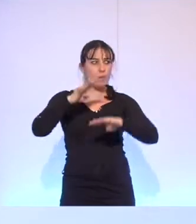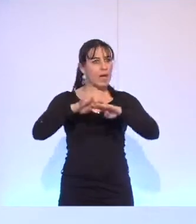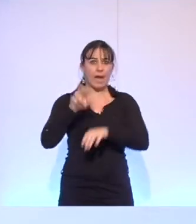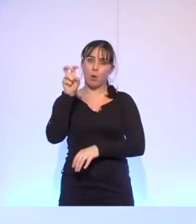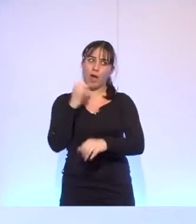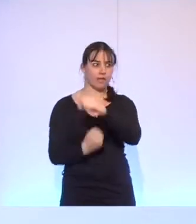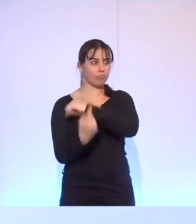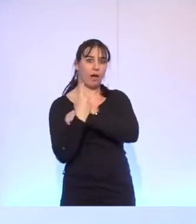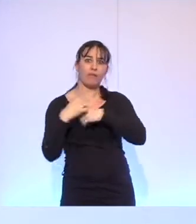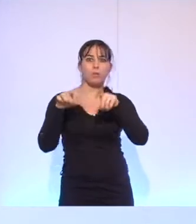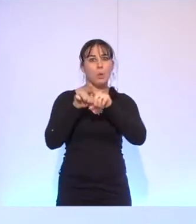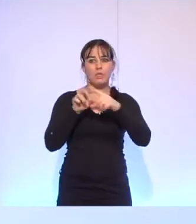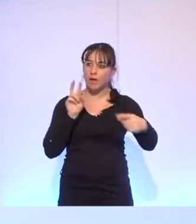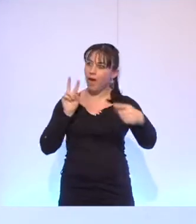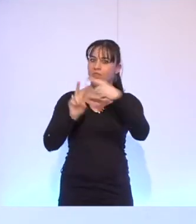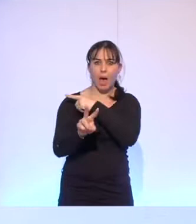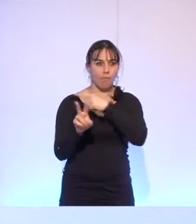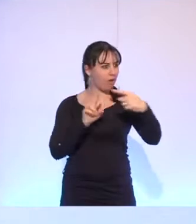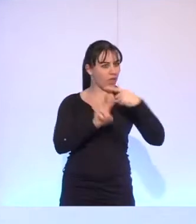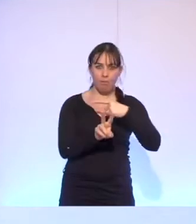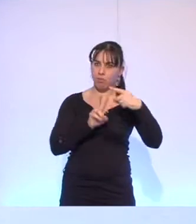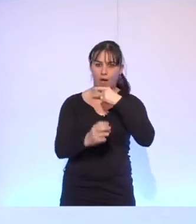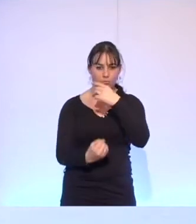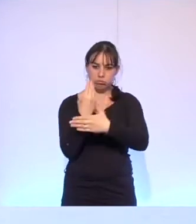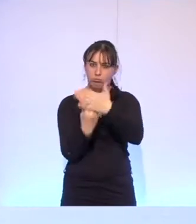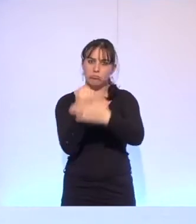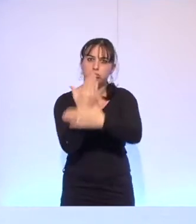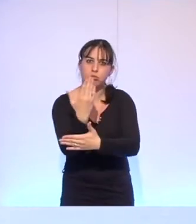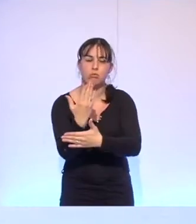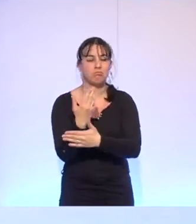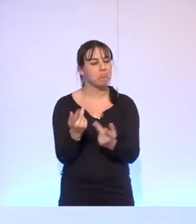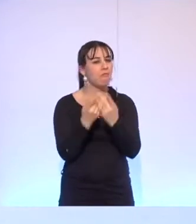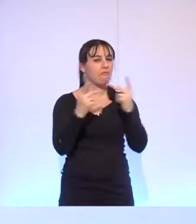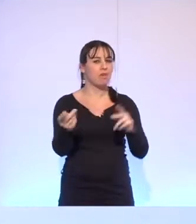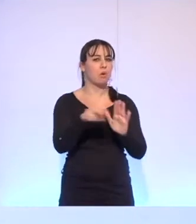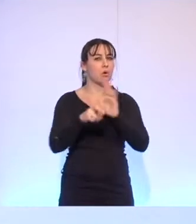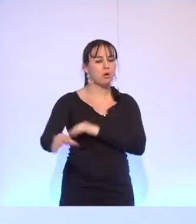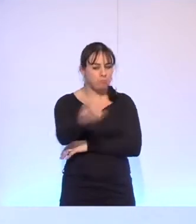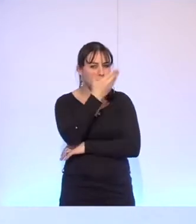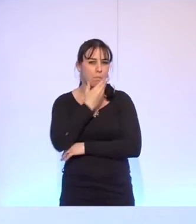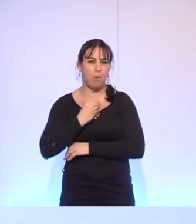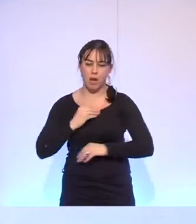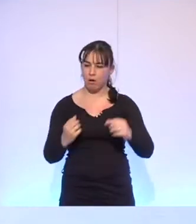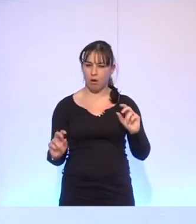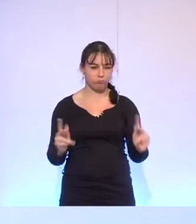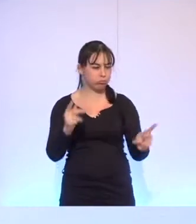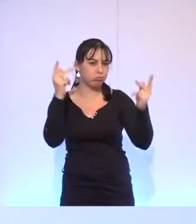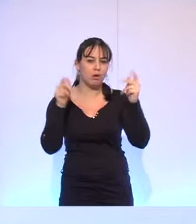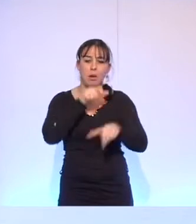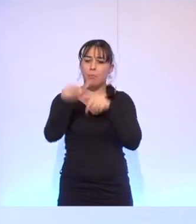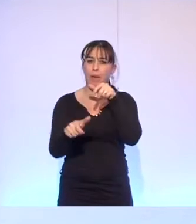tram. La ville de Grenoble est forte, la ville de Grenoble est belle lorsque, avec ses habitants, elle